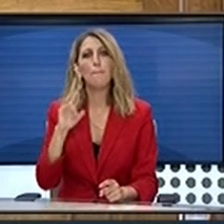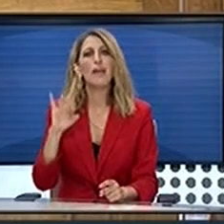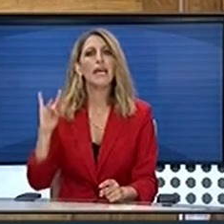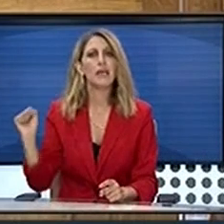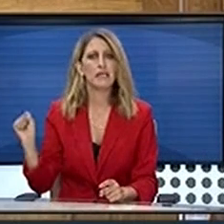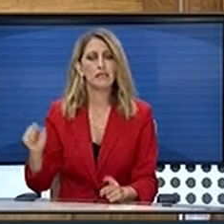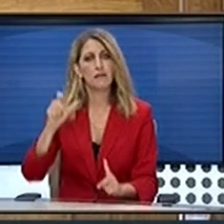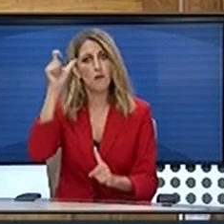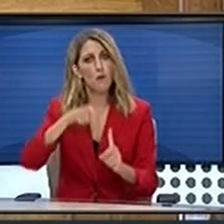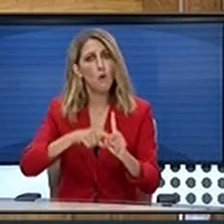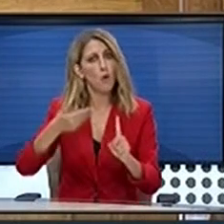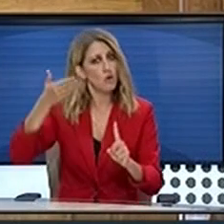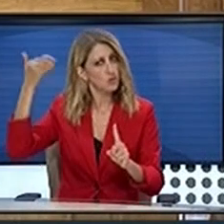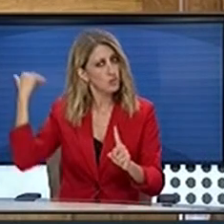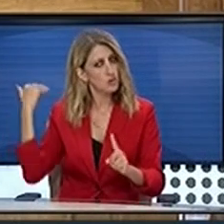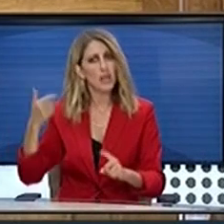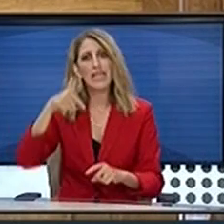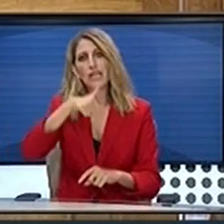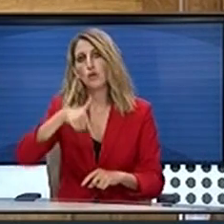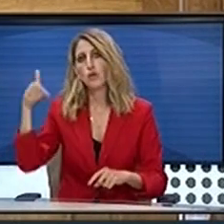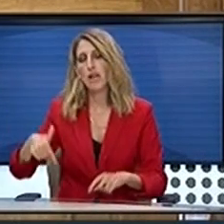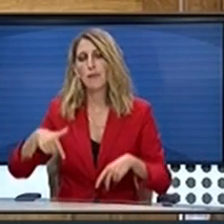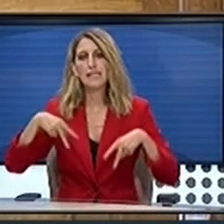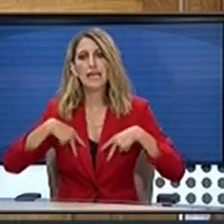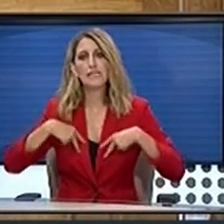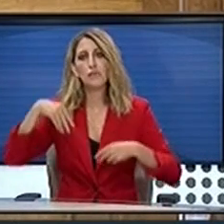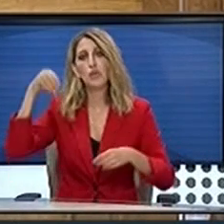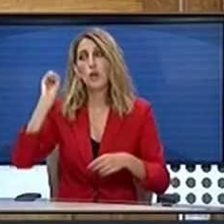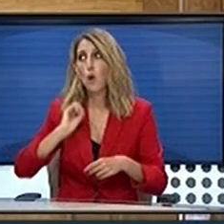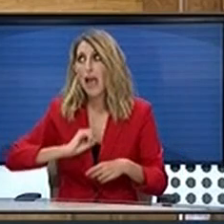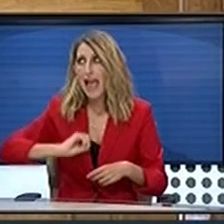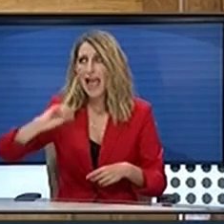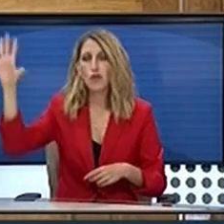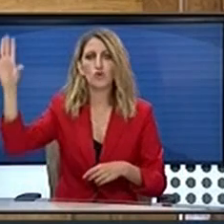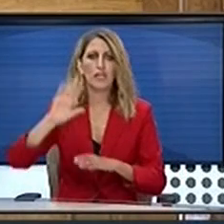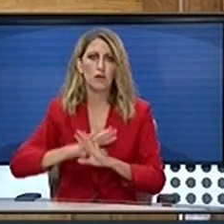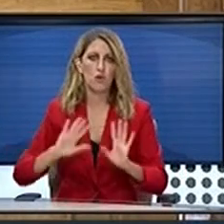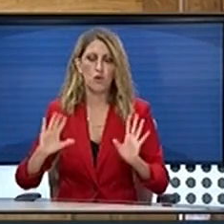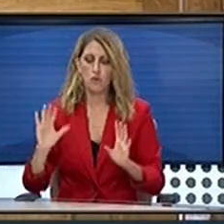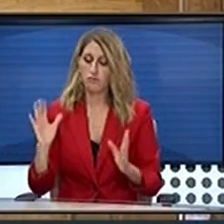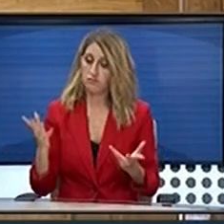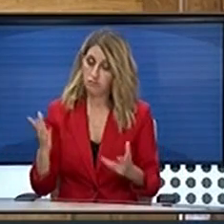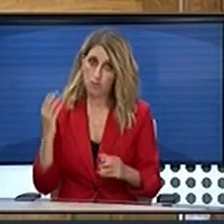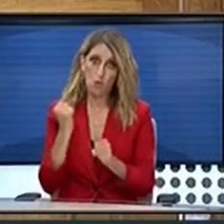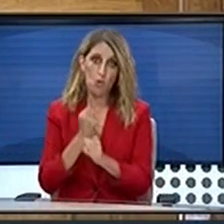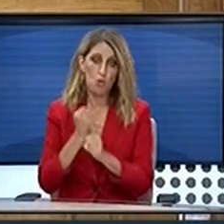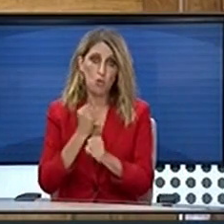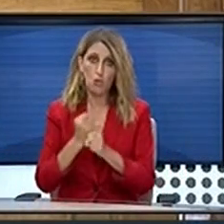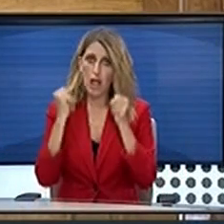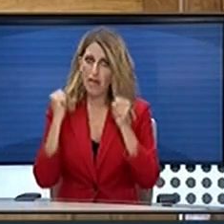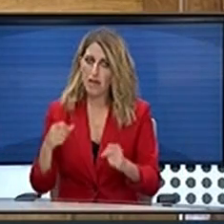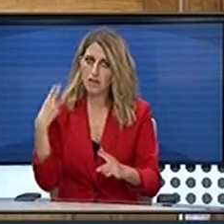διπλωμάτης, τοποθετημένος στη θέση του Γενικού Γραμματέα του Υπουργείου Εξωτερικών, στην ανώτατη δηλαδή υπηρεσιακή βαθμίδα στην οποία μπορεί να φτάσει ένας